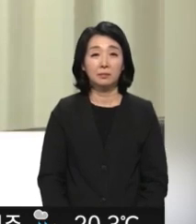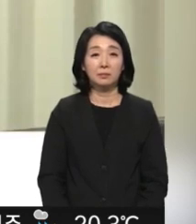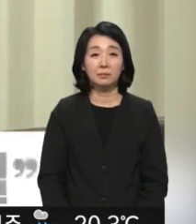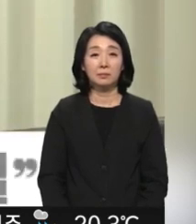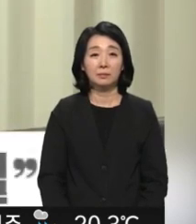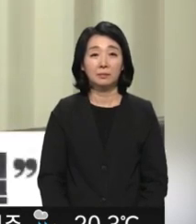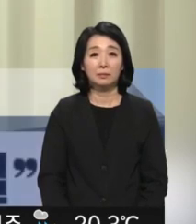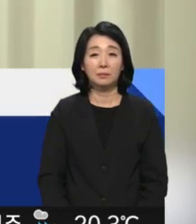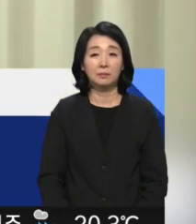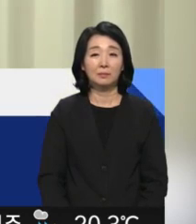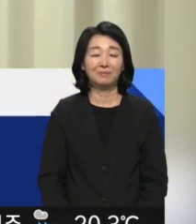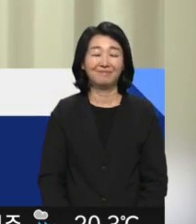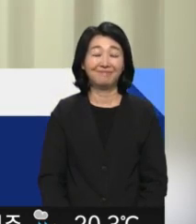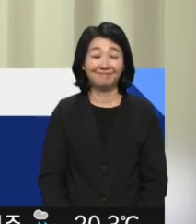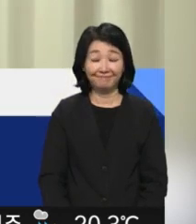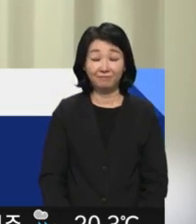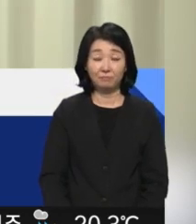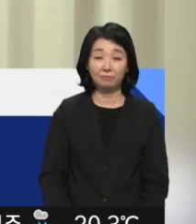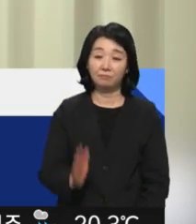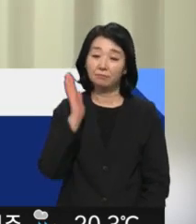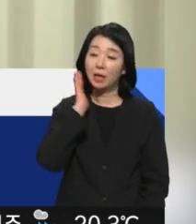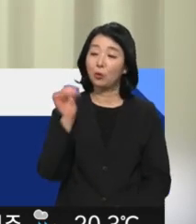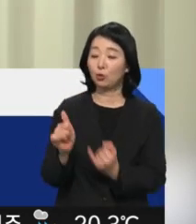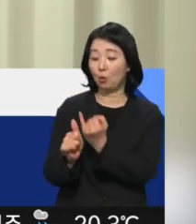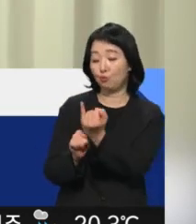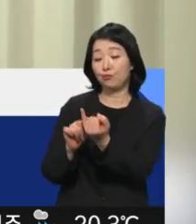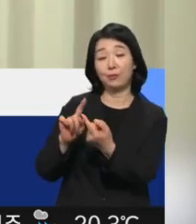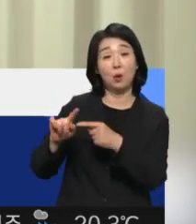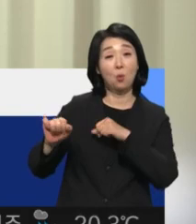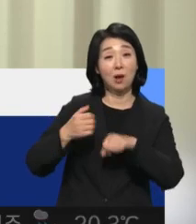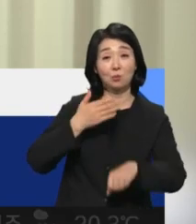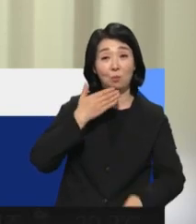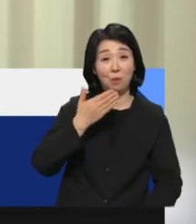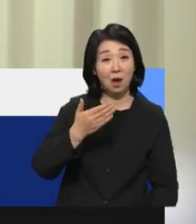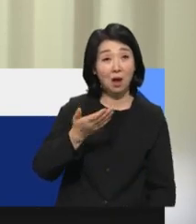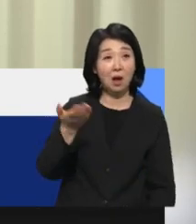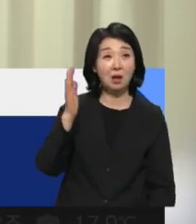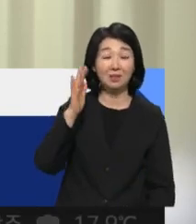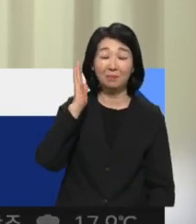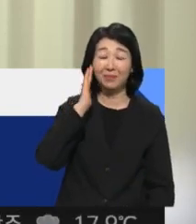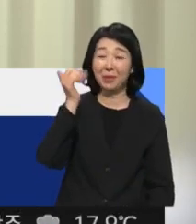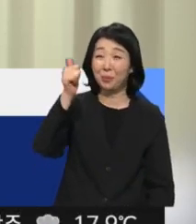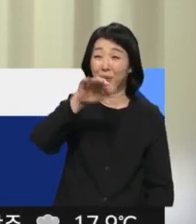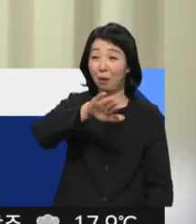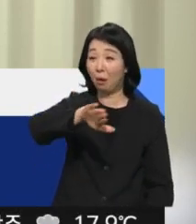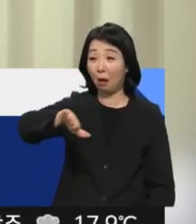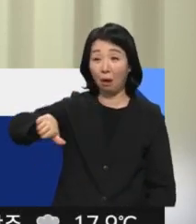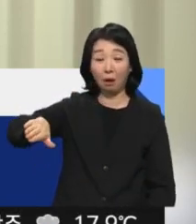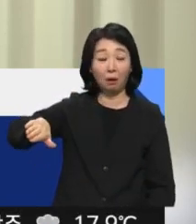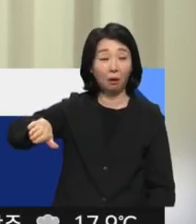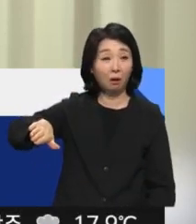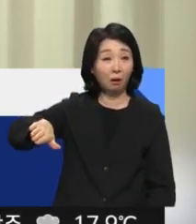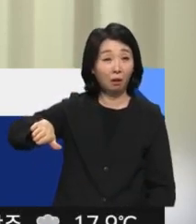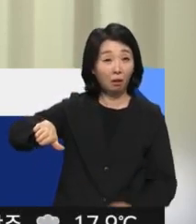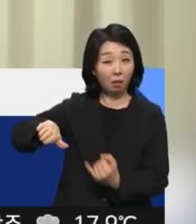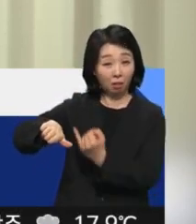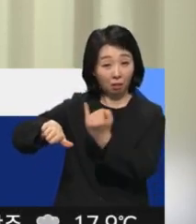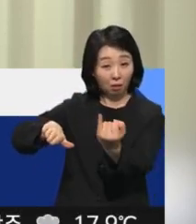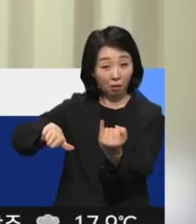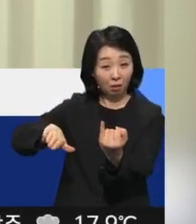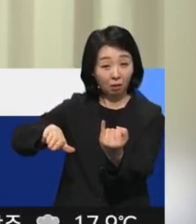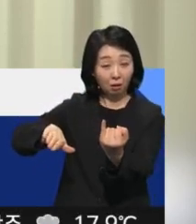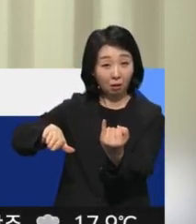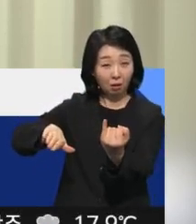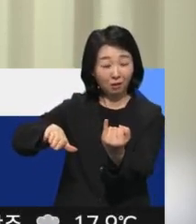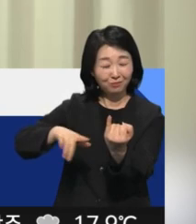물론 영부인으로서 활동할 수 있지만은 대통령을 제끼고 아, 제끼고. 자꾸 예. 이렇게